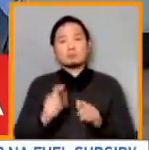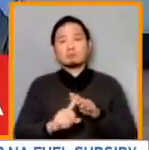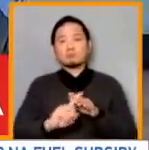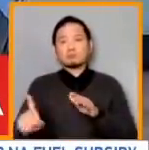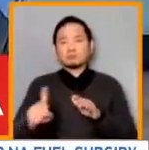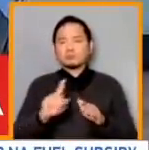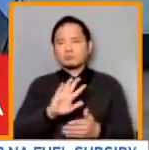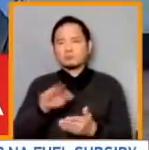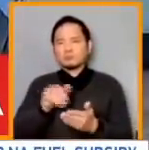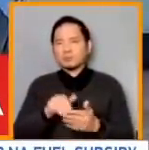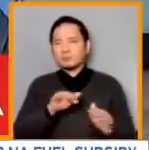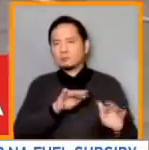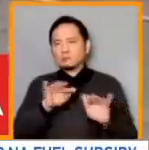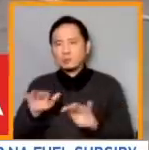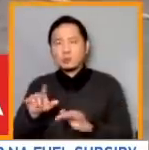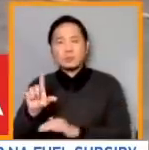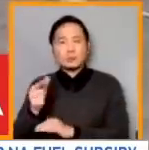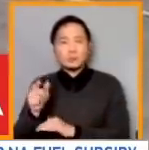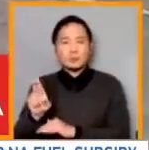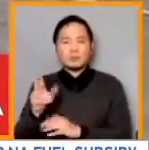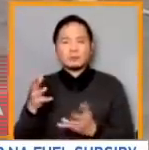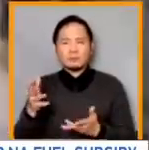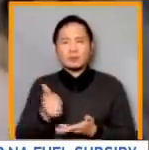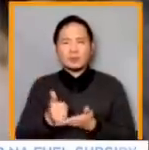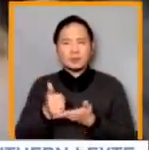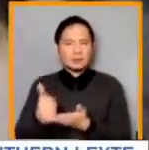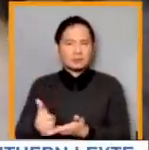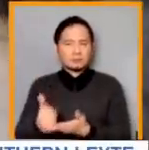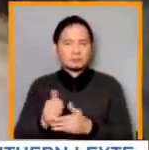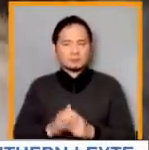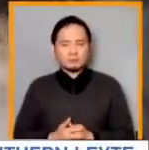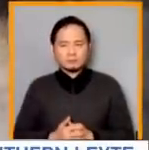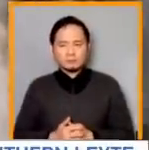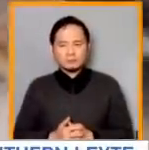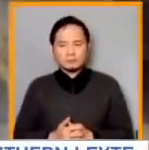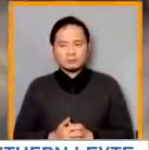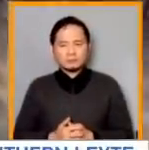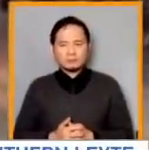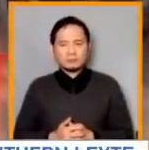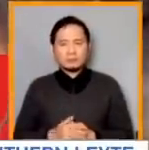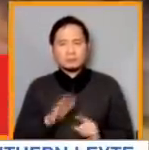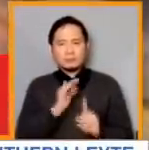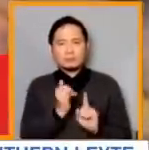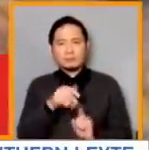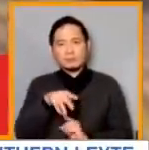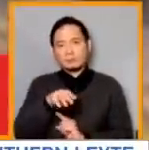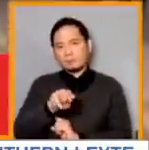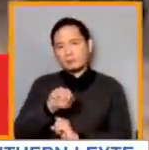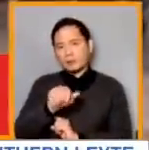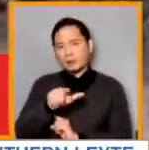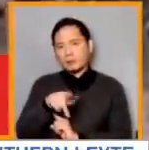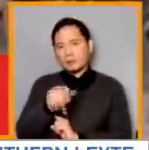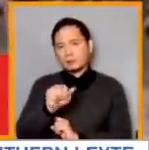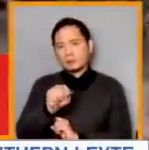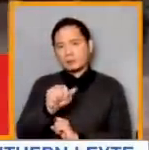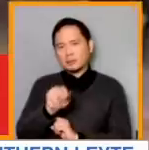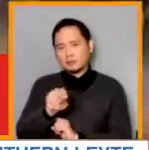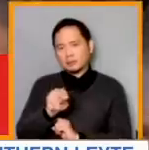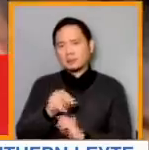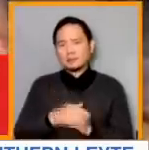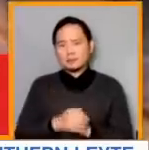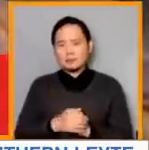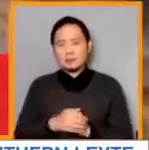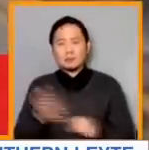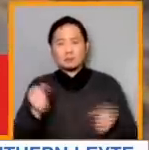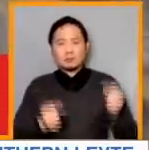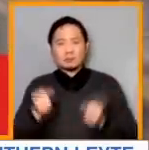ang LGU para sa mga naapektuhan. Sa bayan naman ng Malapatan, na stranded ang mga motorista dahil din sa mataas